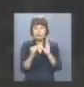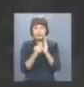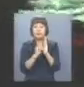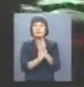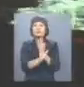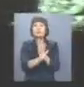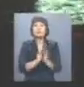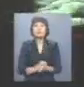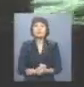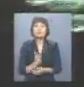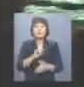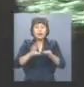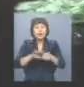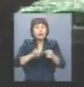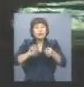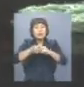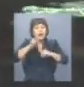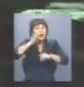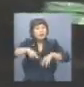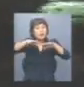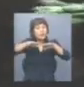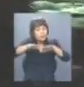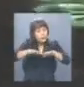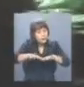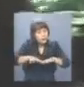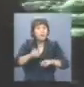าจจะคลี่คลายลงอย่างต่อเนื่องครับ